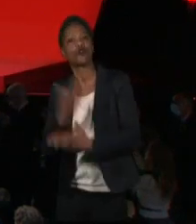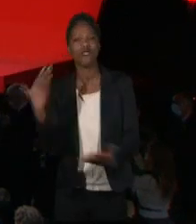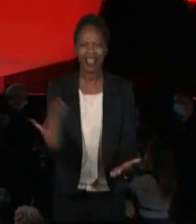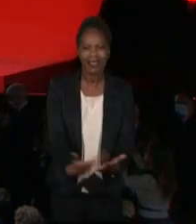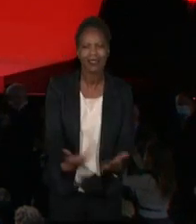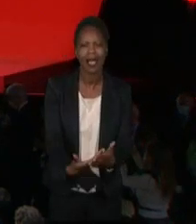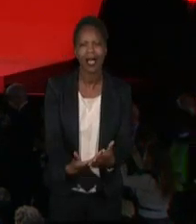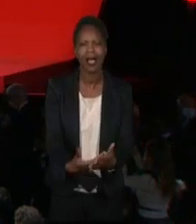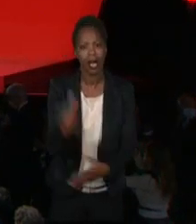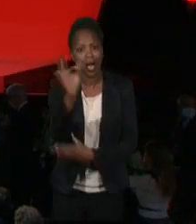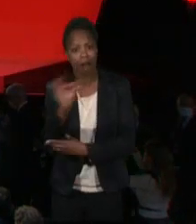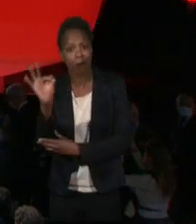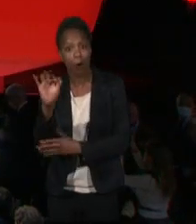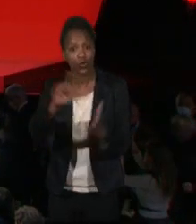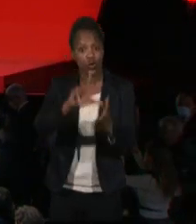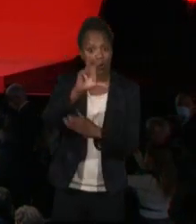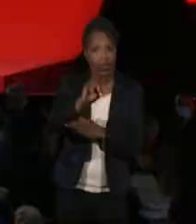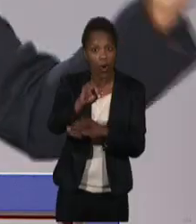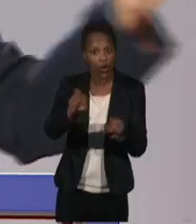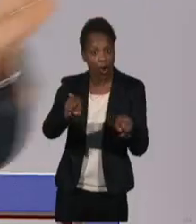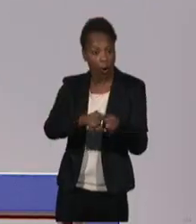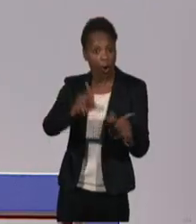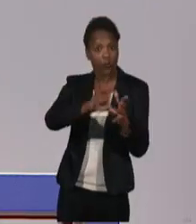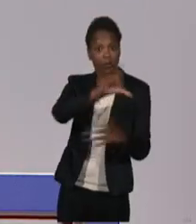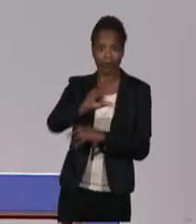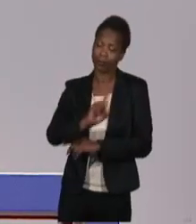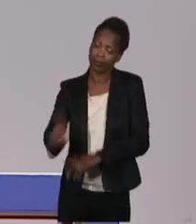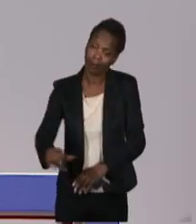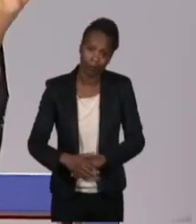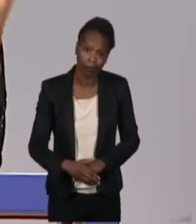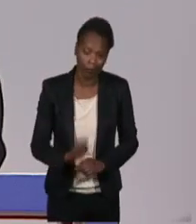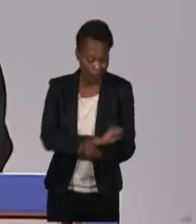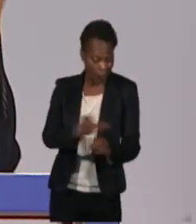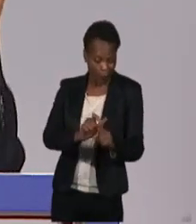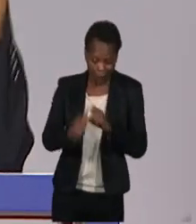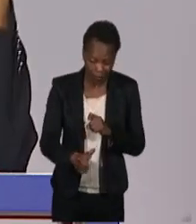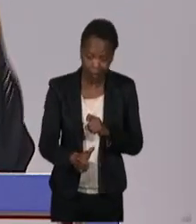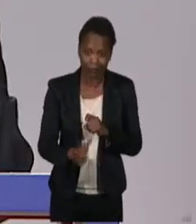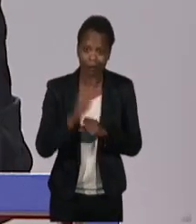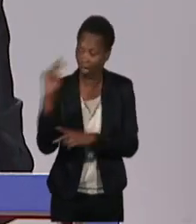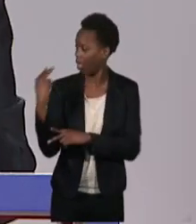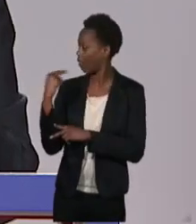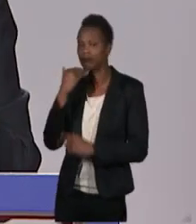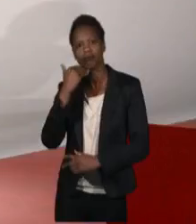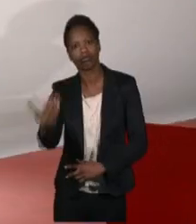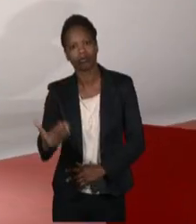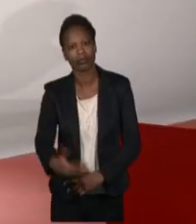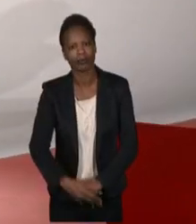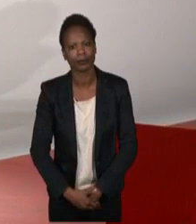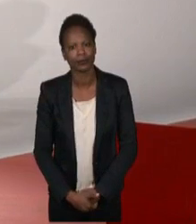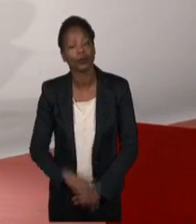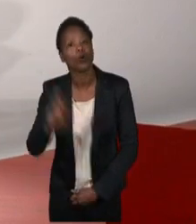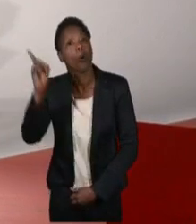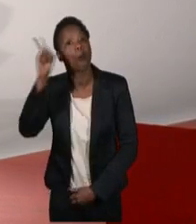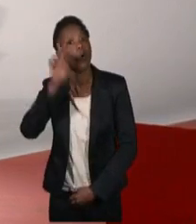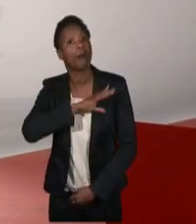France de 2030 ne sera pas celle de 2022, parce qu'après la crise Covid, plus rien ne sera comme avant. Parce que les